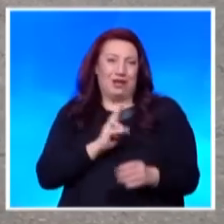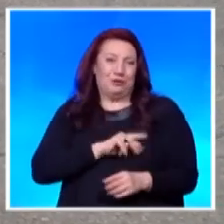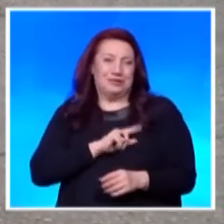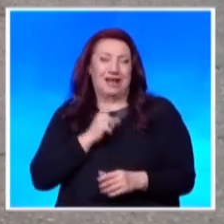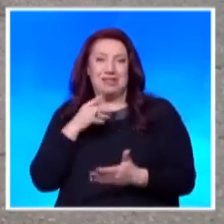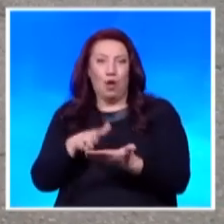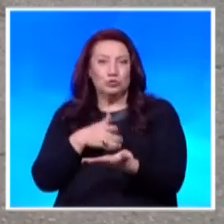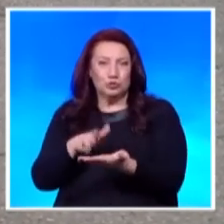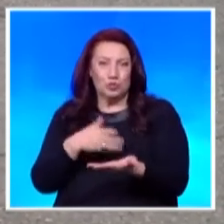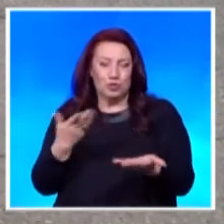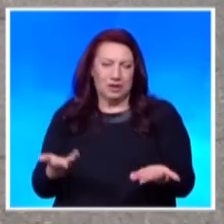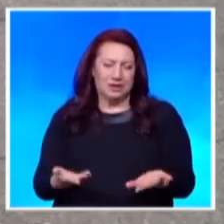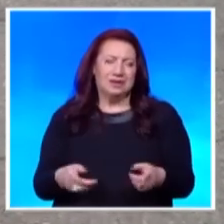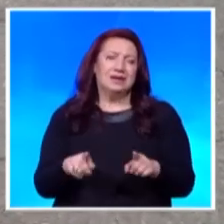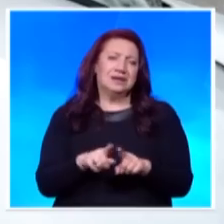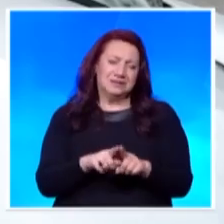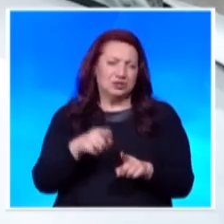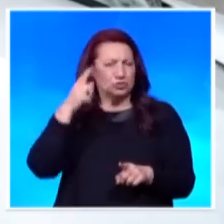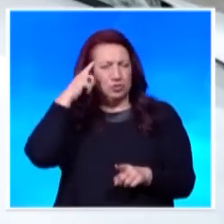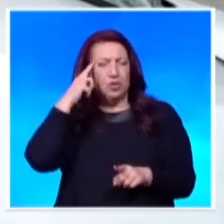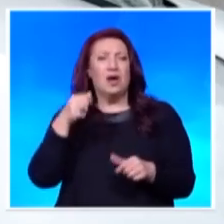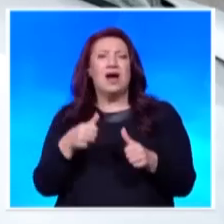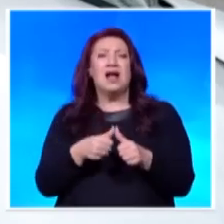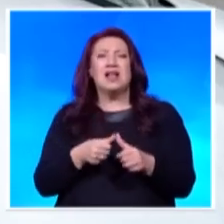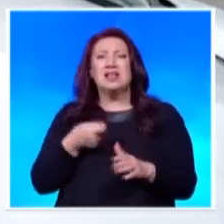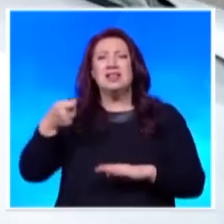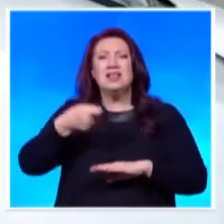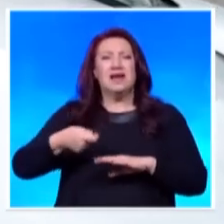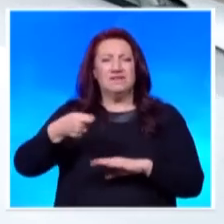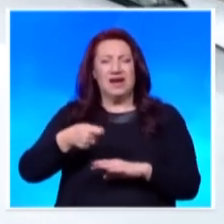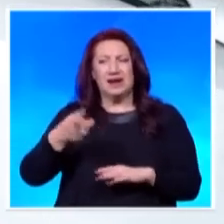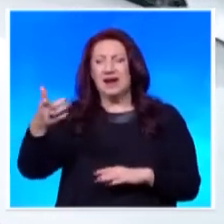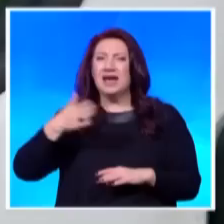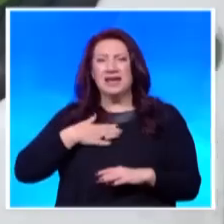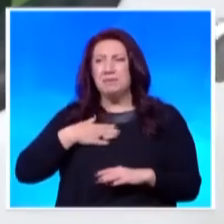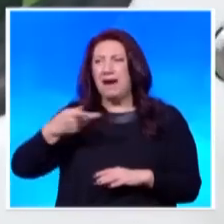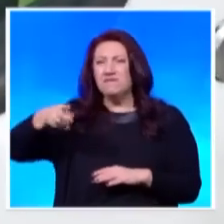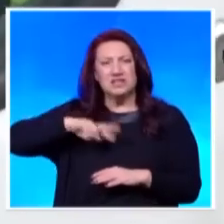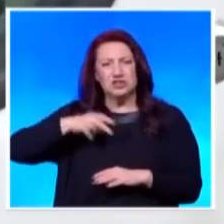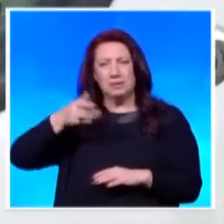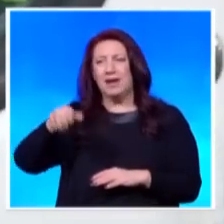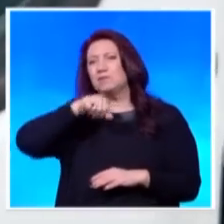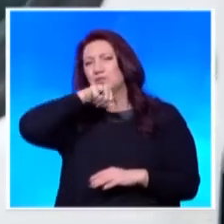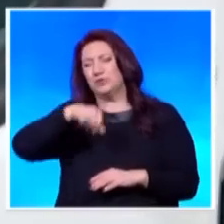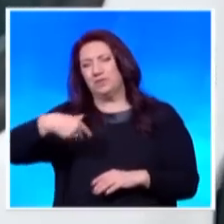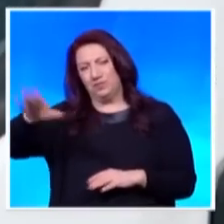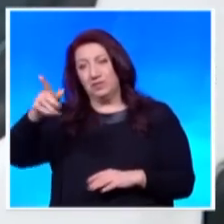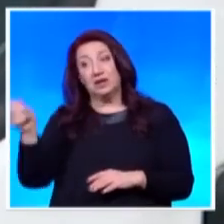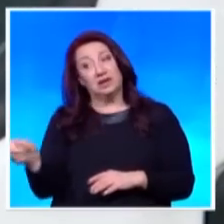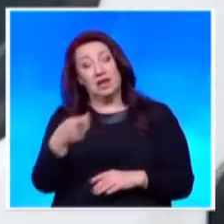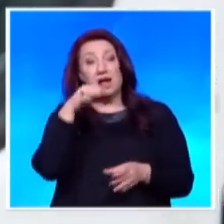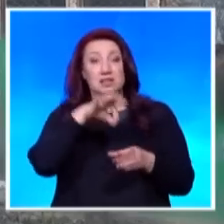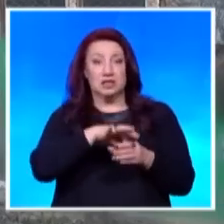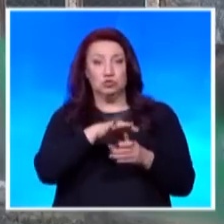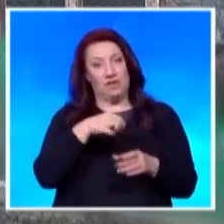и класическите лихварски, опрощаване на вноски или включително и даване на